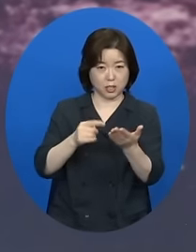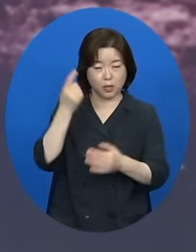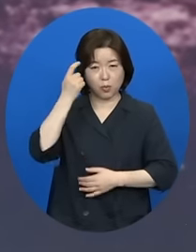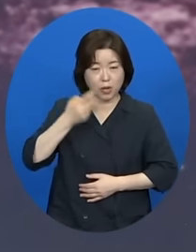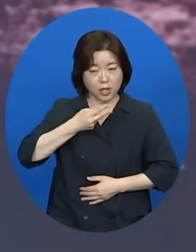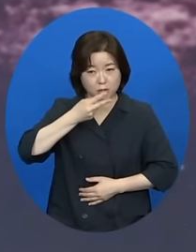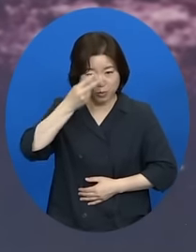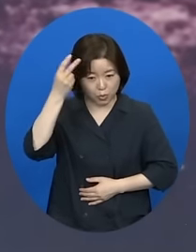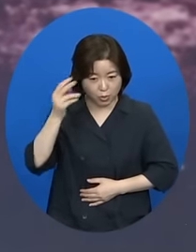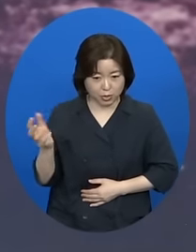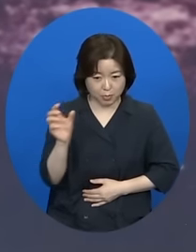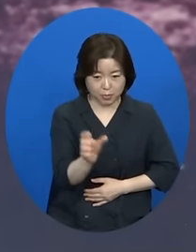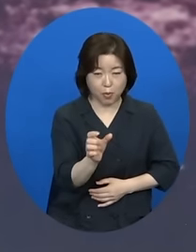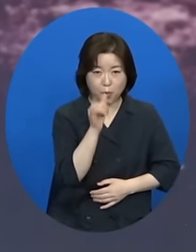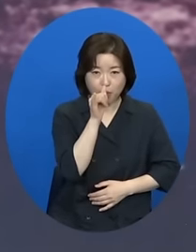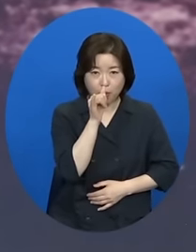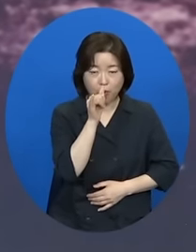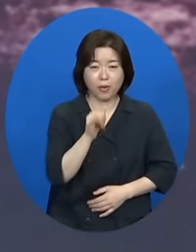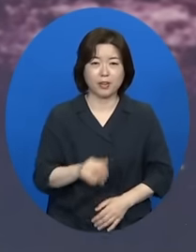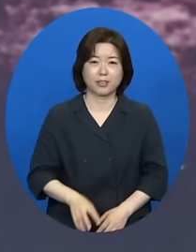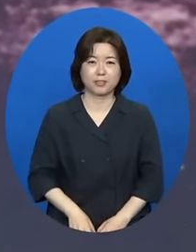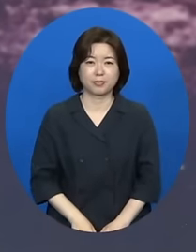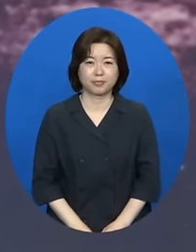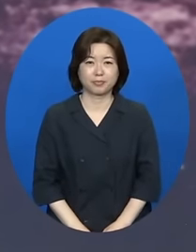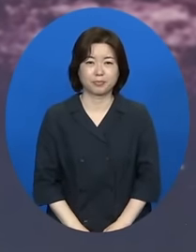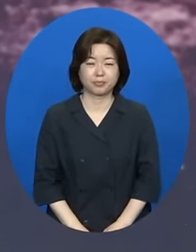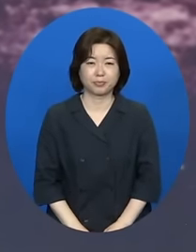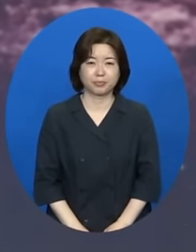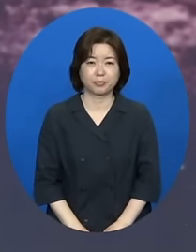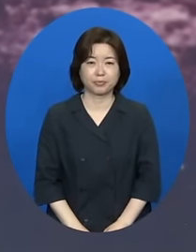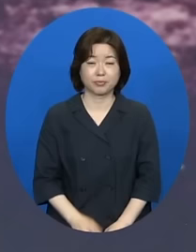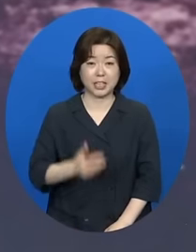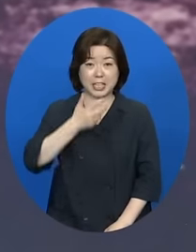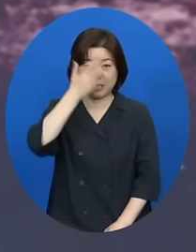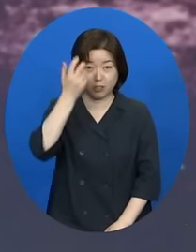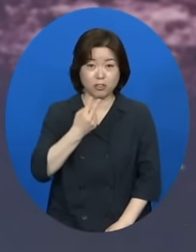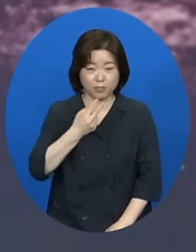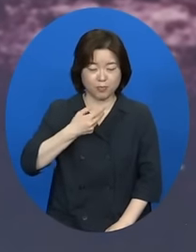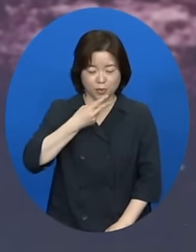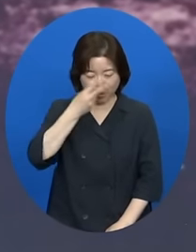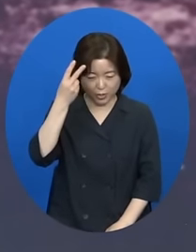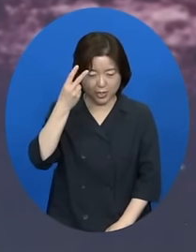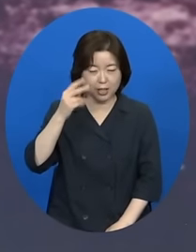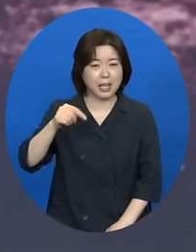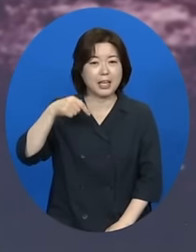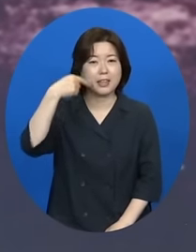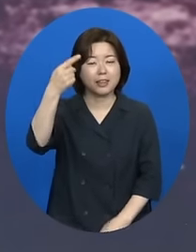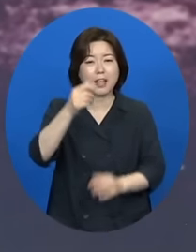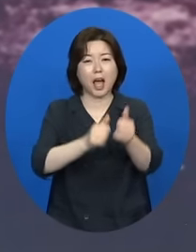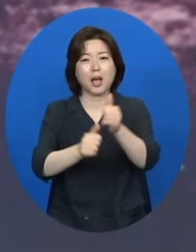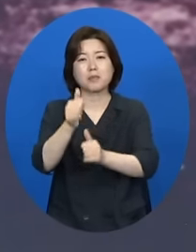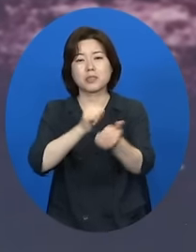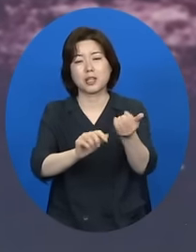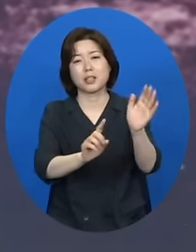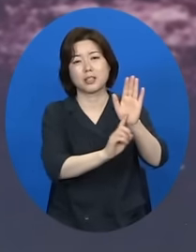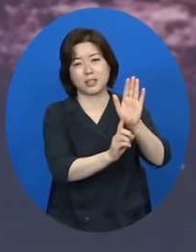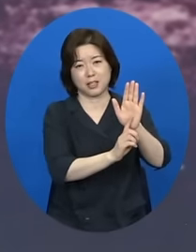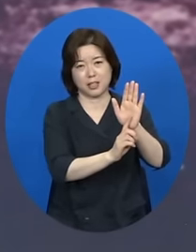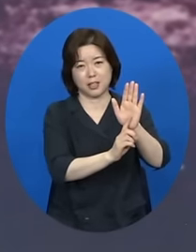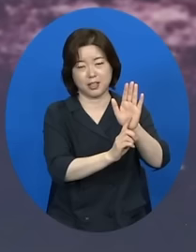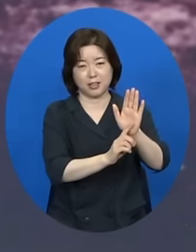언급을 하고 있을까요? 바로 요셉은 다음 세대를 상징합니다. Next